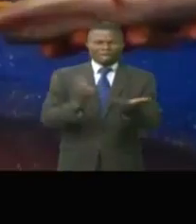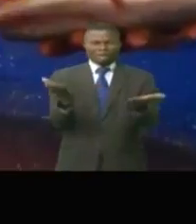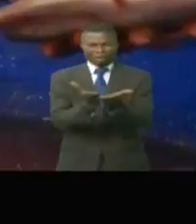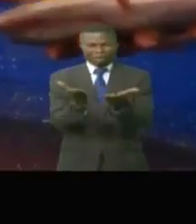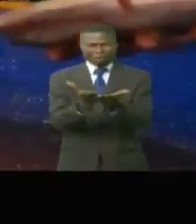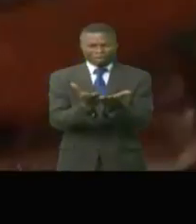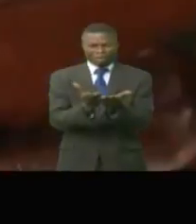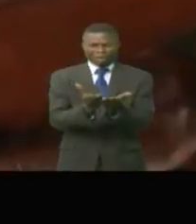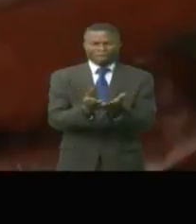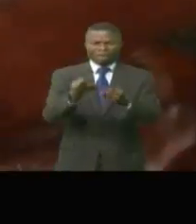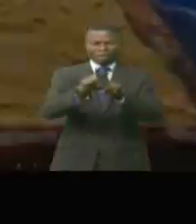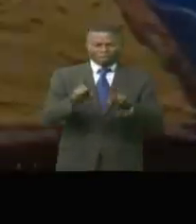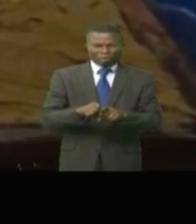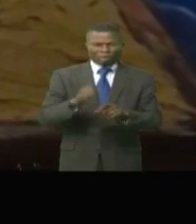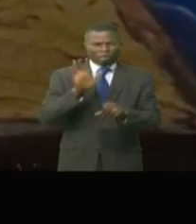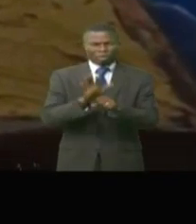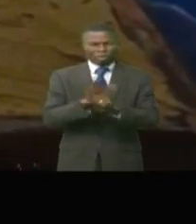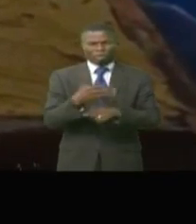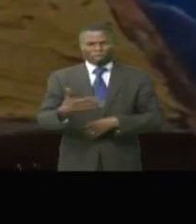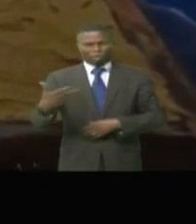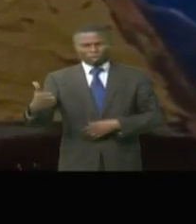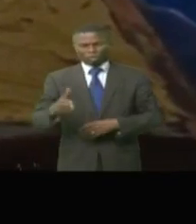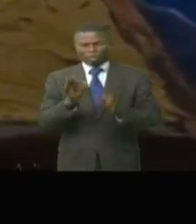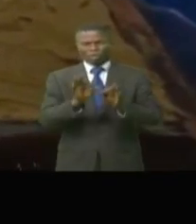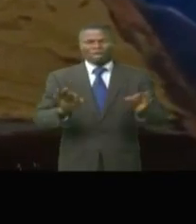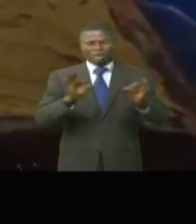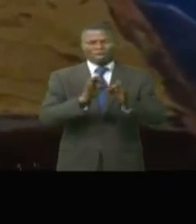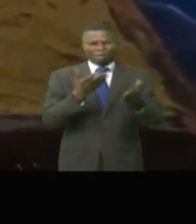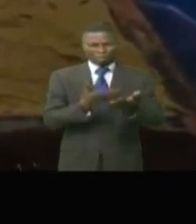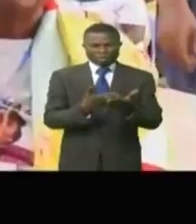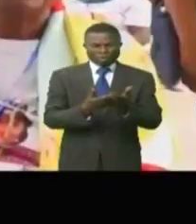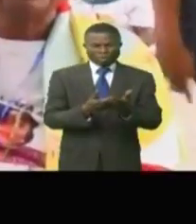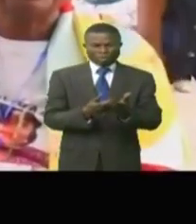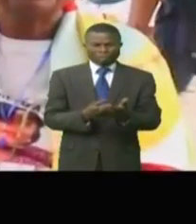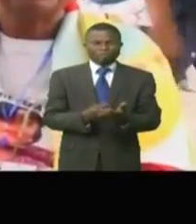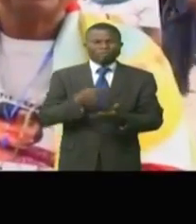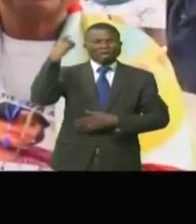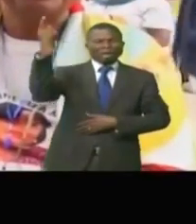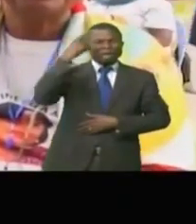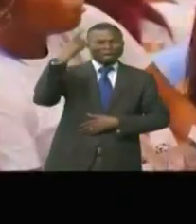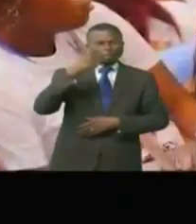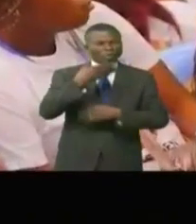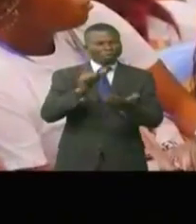des détergents et autres produits de première nécessité.